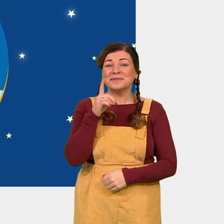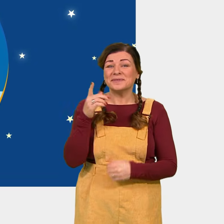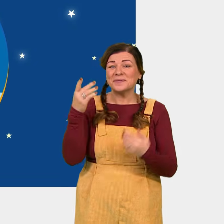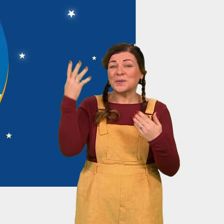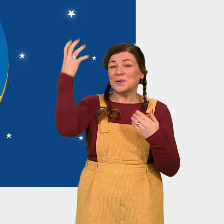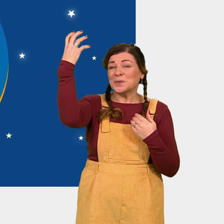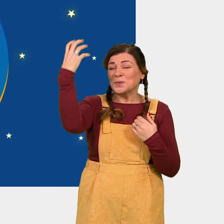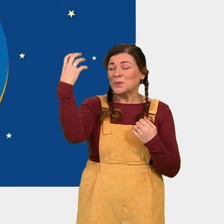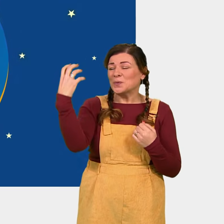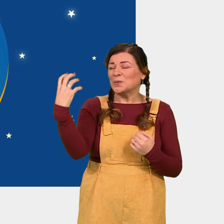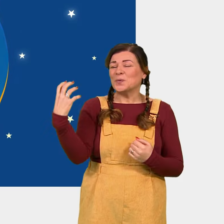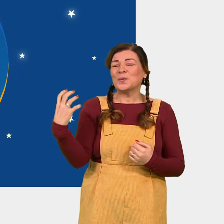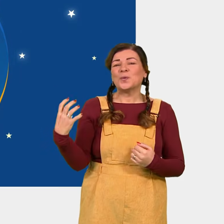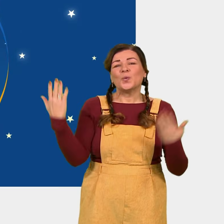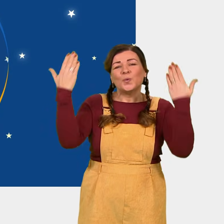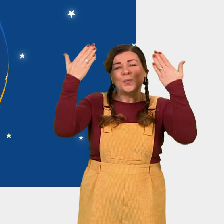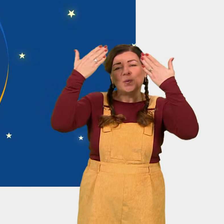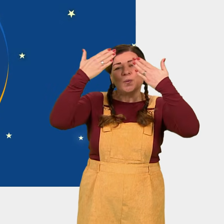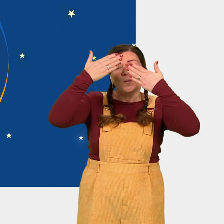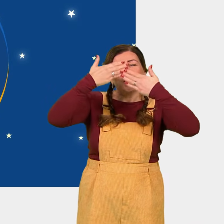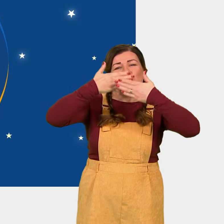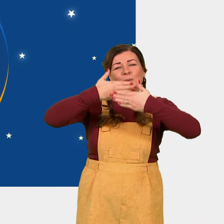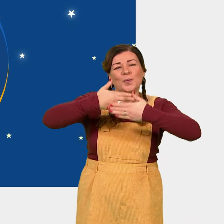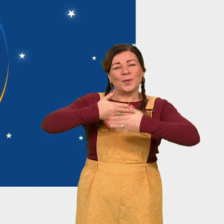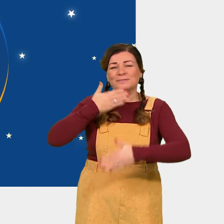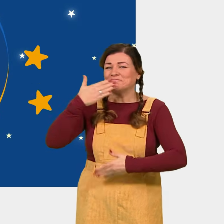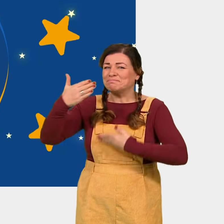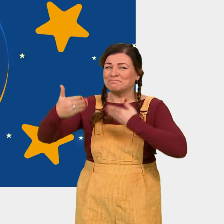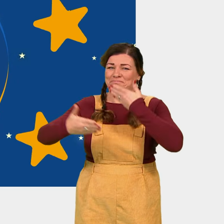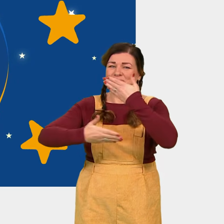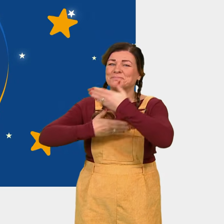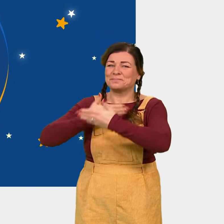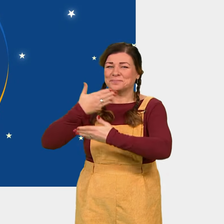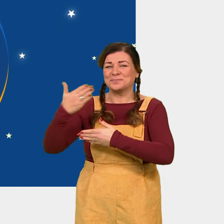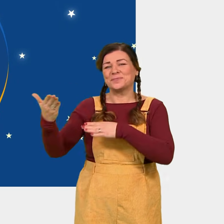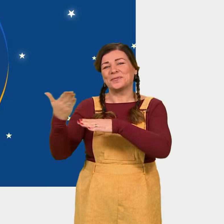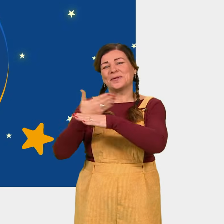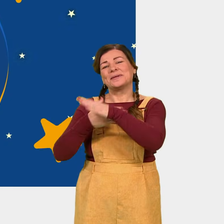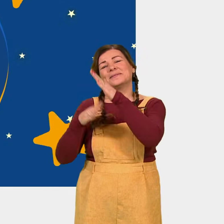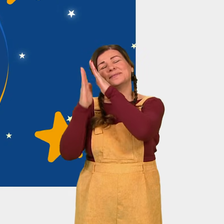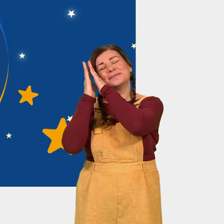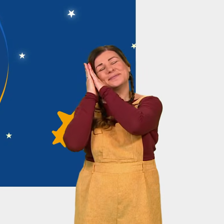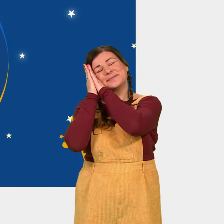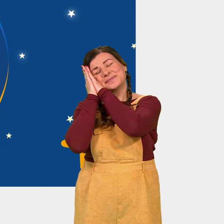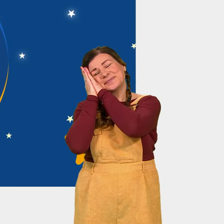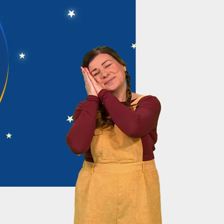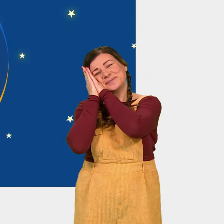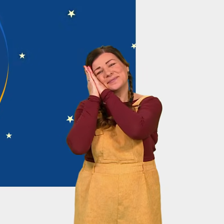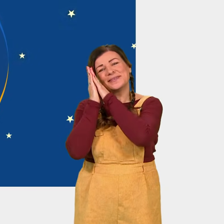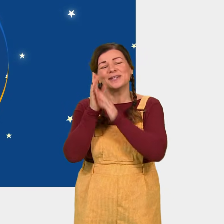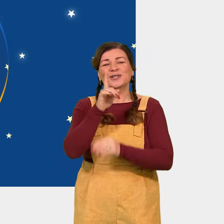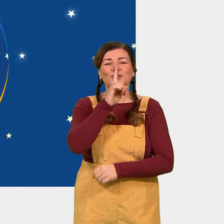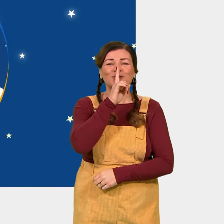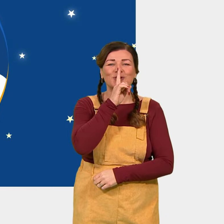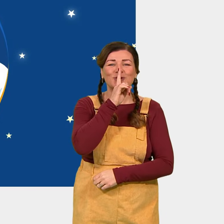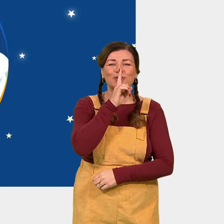Mae'r haul yn mynd i'w wely, mae'n amser i ni gael stori fach cyn